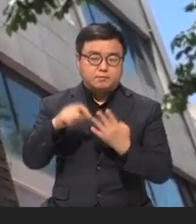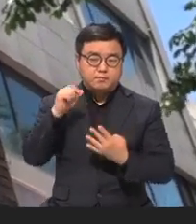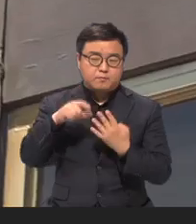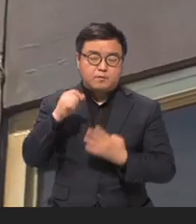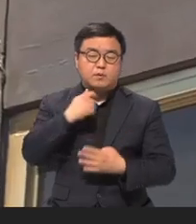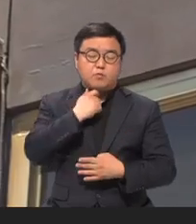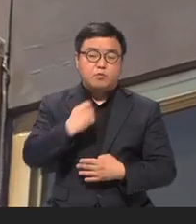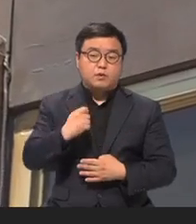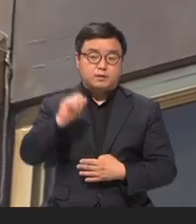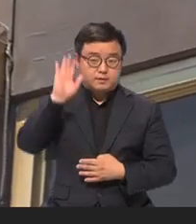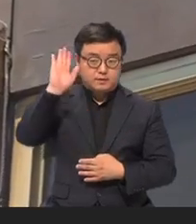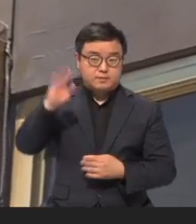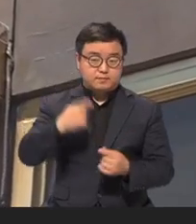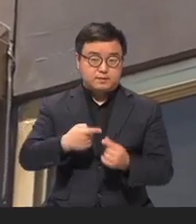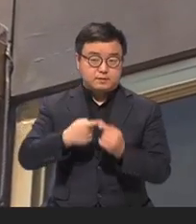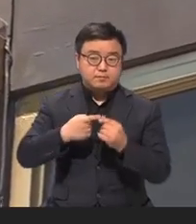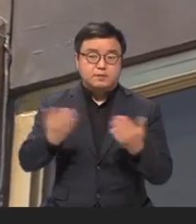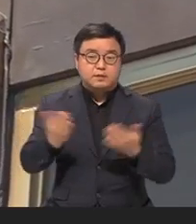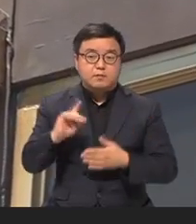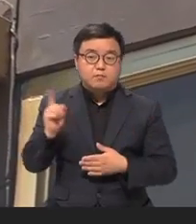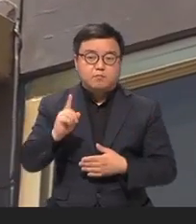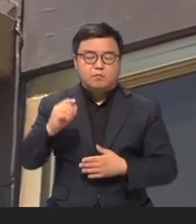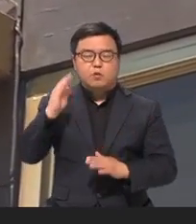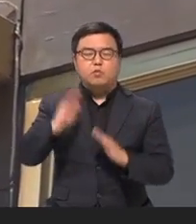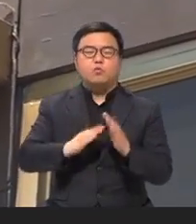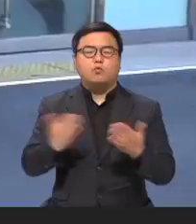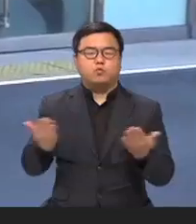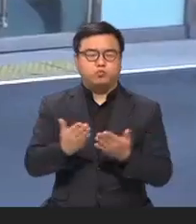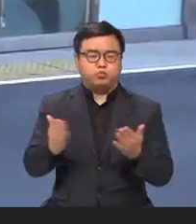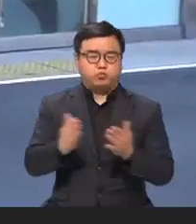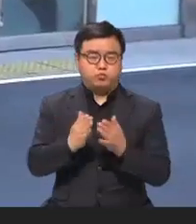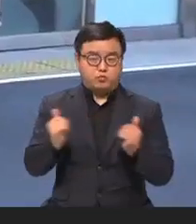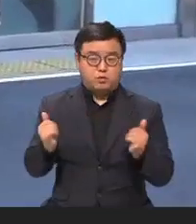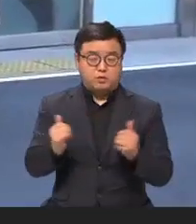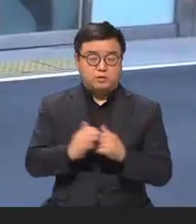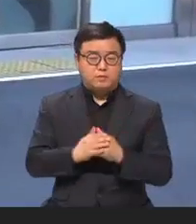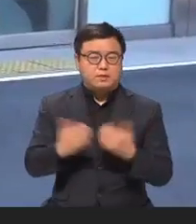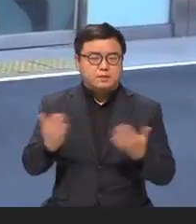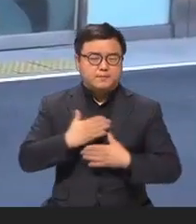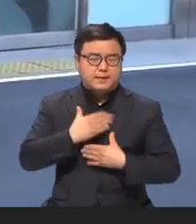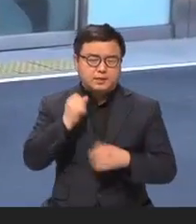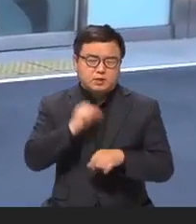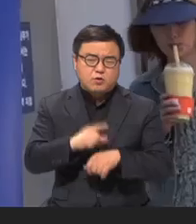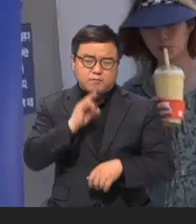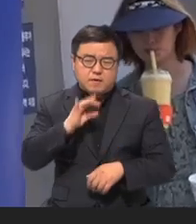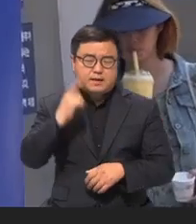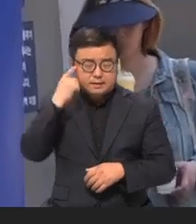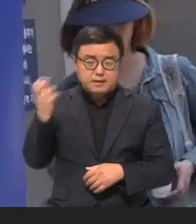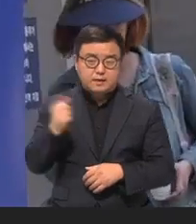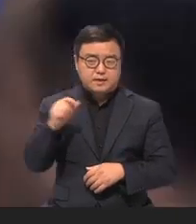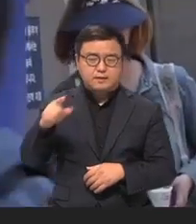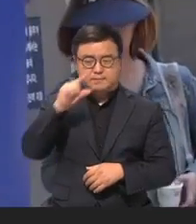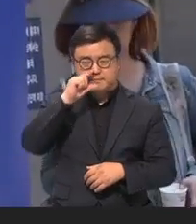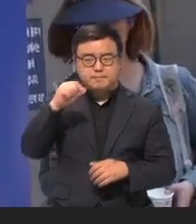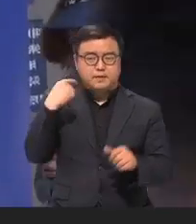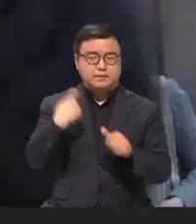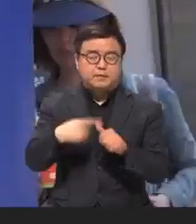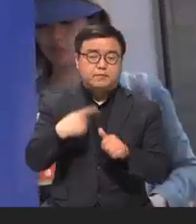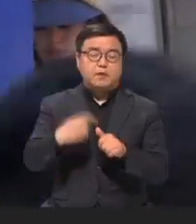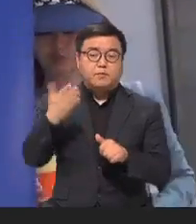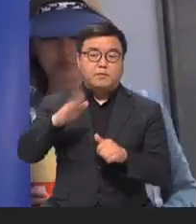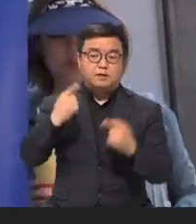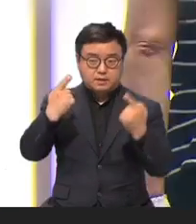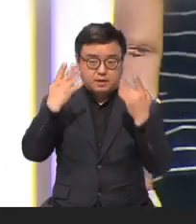1순위도 공무원입니다. 벌써부터 직장의 안정성만 따진다는 일부 따가운 시선에도 불구하고 대졸